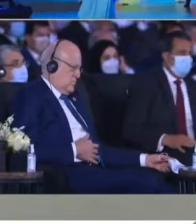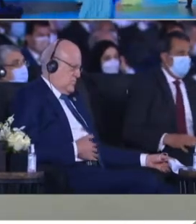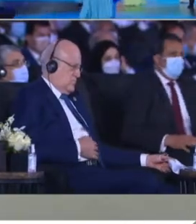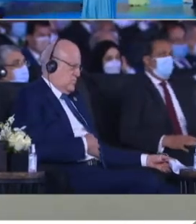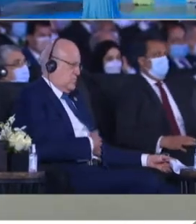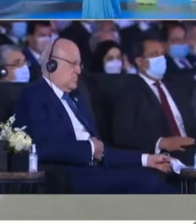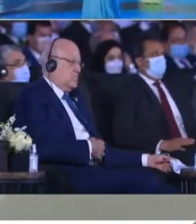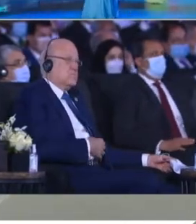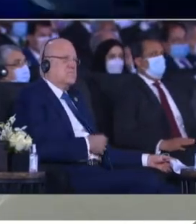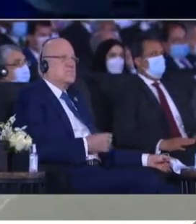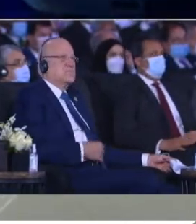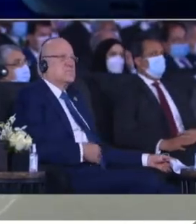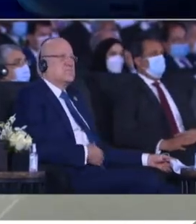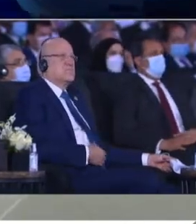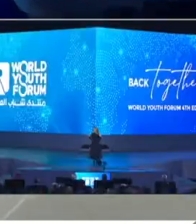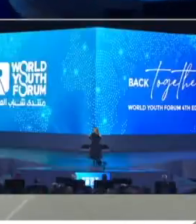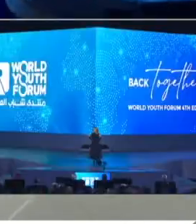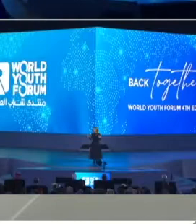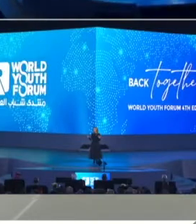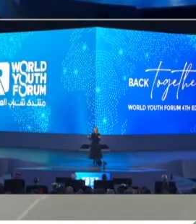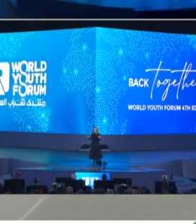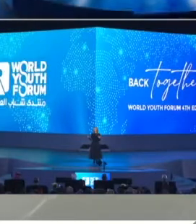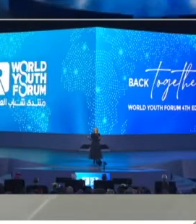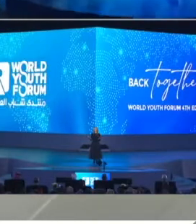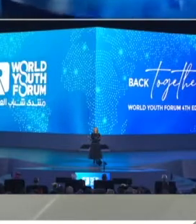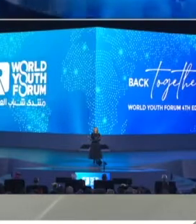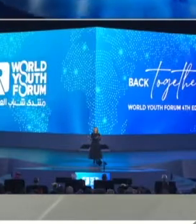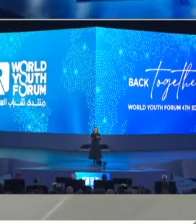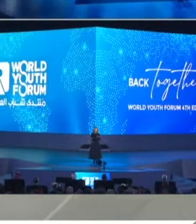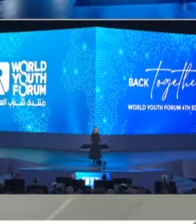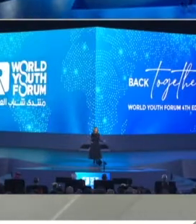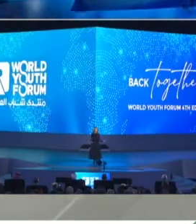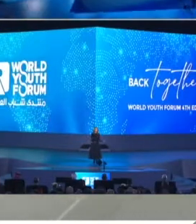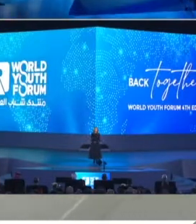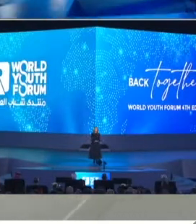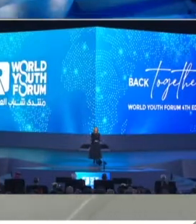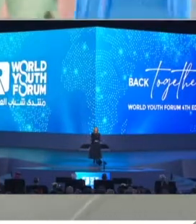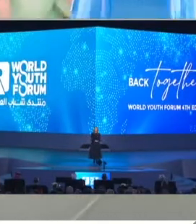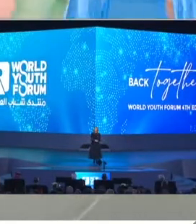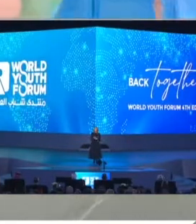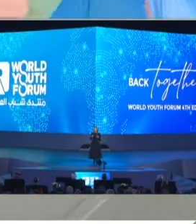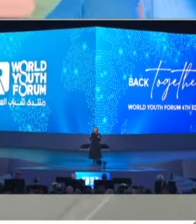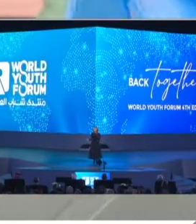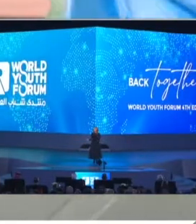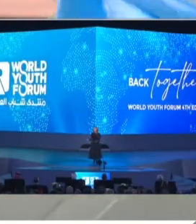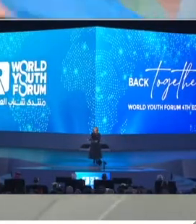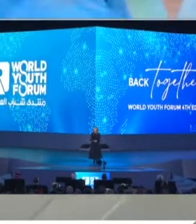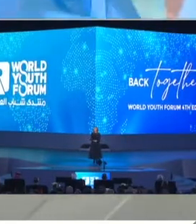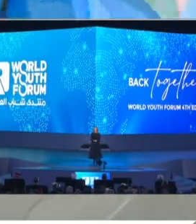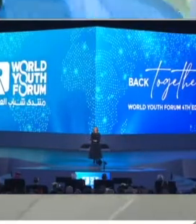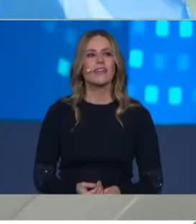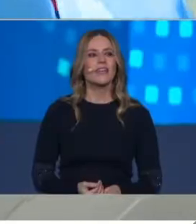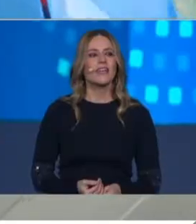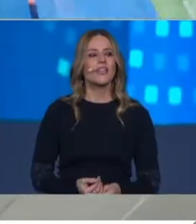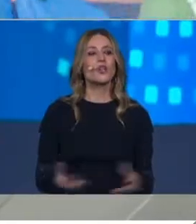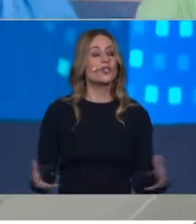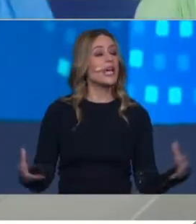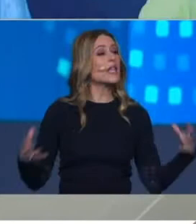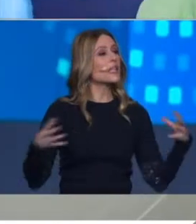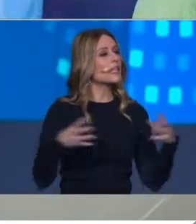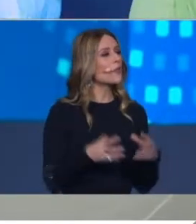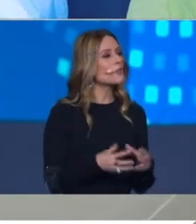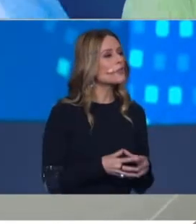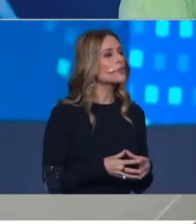يتضرب. ليه انا بتضرب؟ لان انت الكلام اللي كان بيتقاله انت اللي بتجيب لنا العدوى. انا دكتور